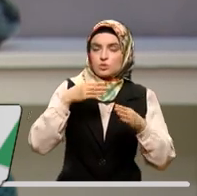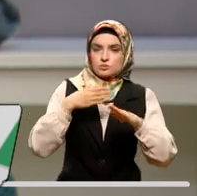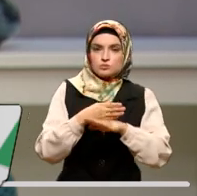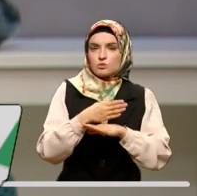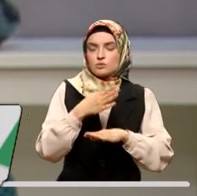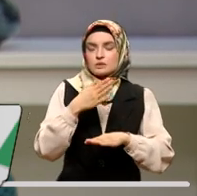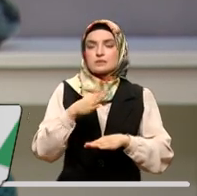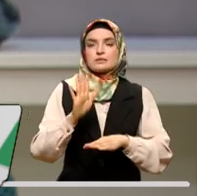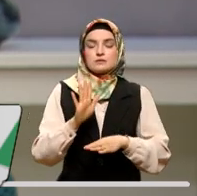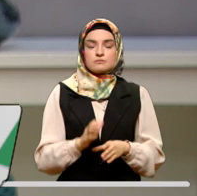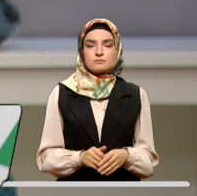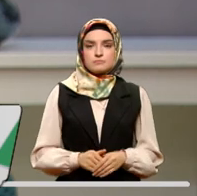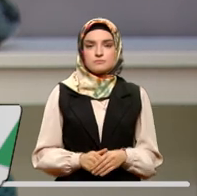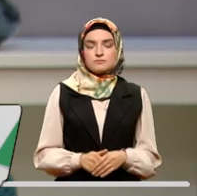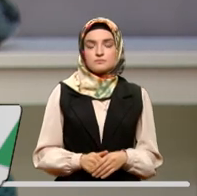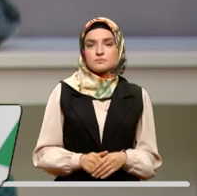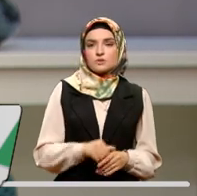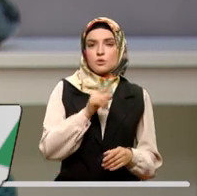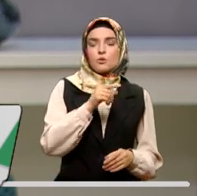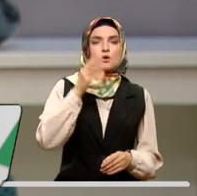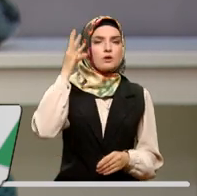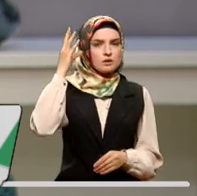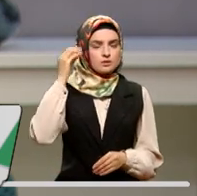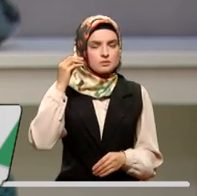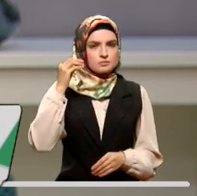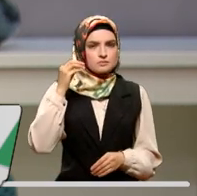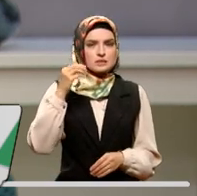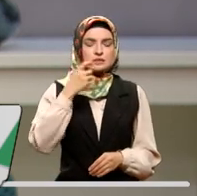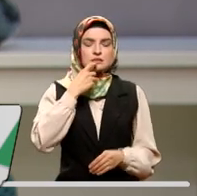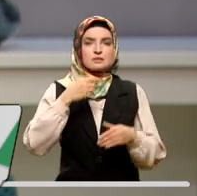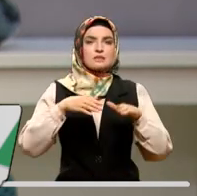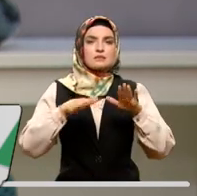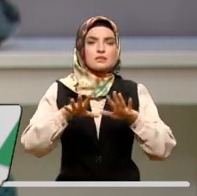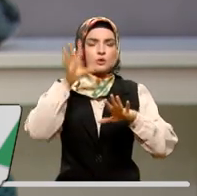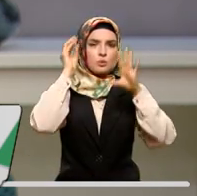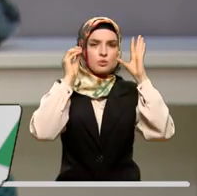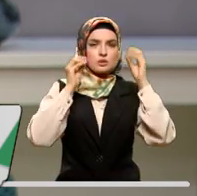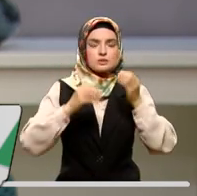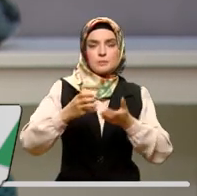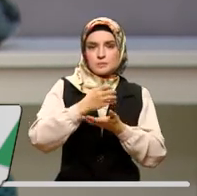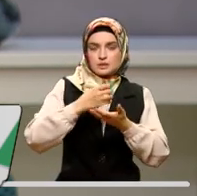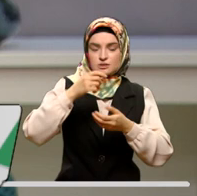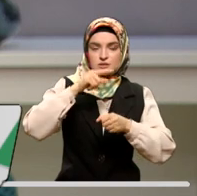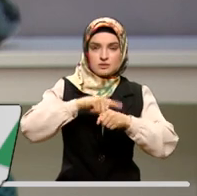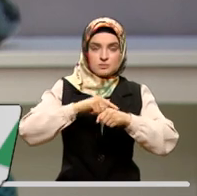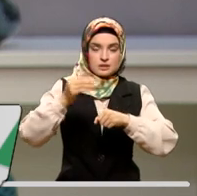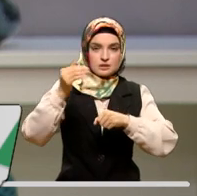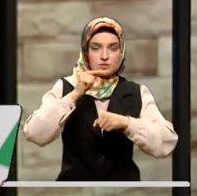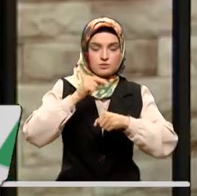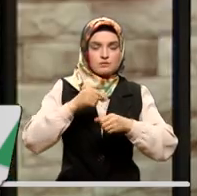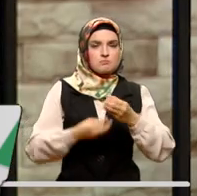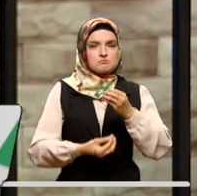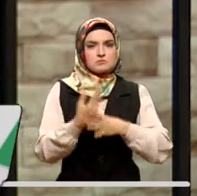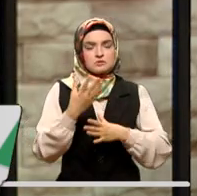mantığı yok. Çok da doğru değil. Tabii ki. Zaten o anlamlandıracak çağda değil belki ama yine de öğrenecek, biriktirecek. Zakti geldiğinde onlar çıkacak, tabii. Anlamlanacak.